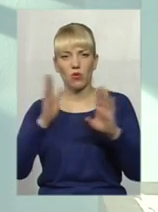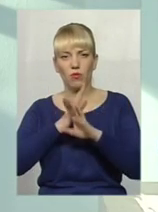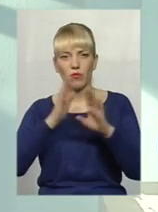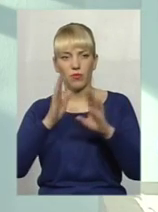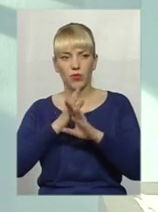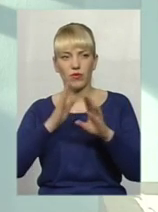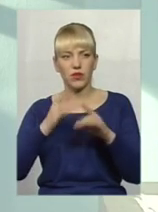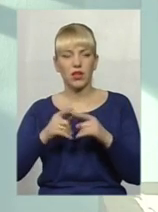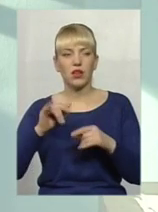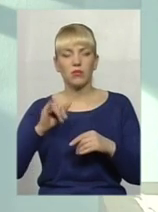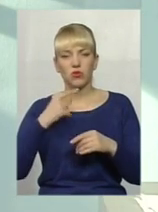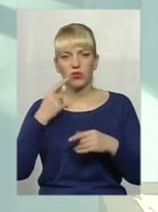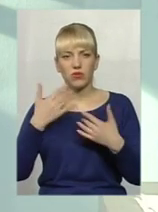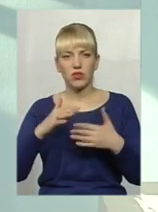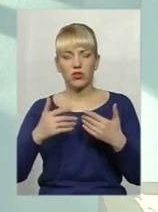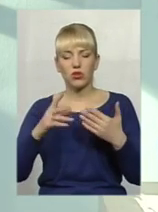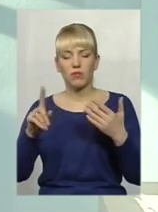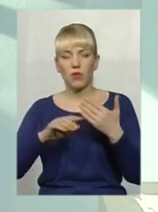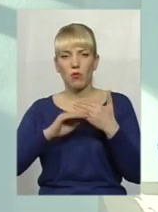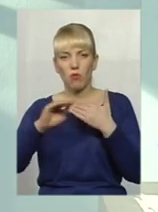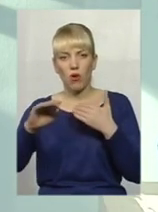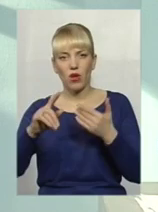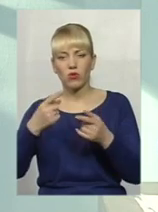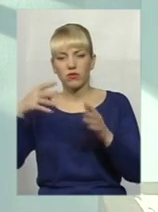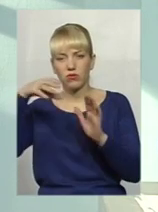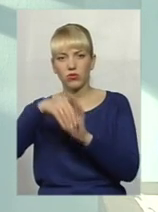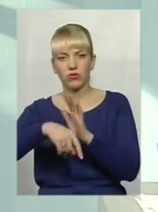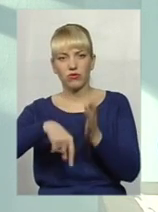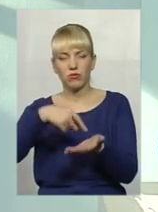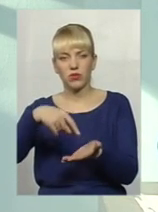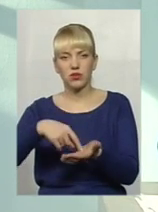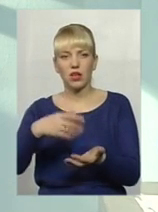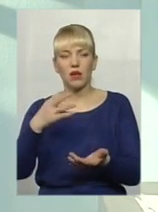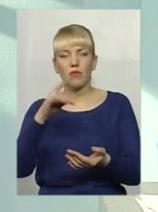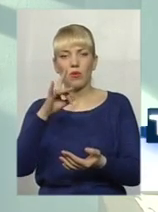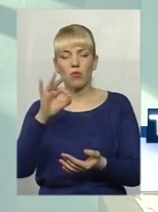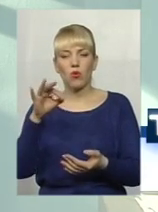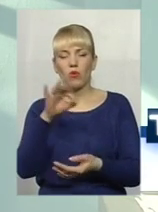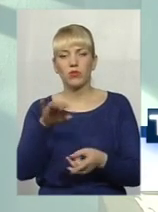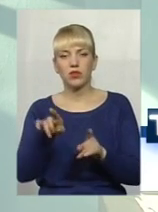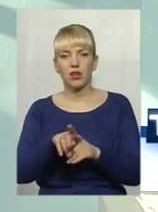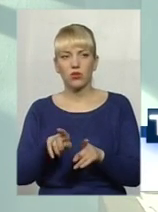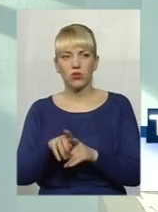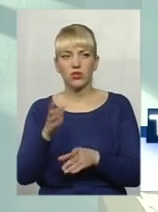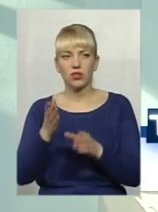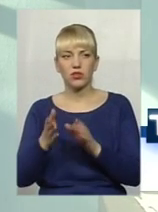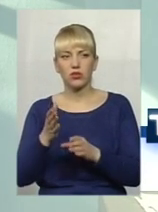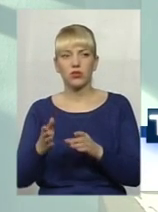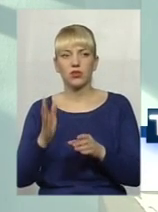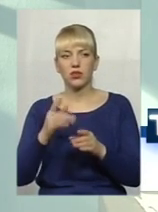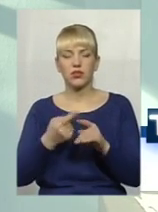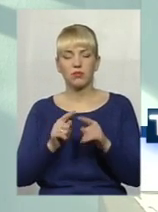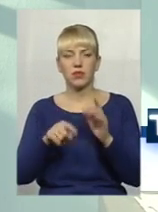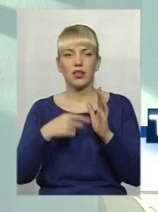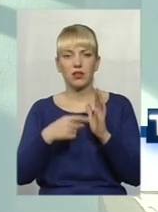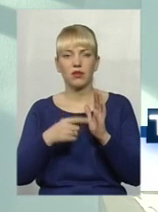як ми вже говорили, що полігон в межах міста, якщо ми говоримо про місто. І про область також, я думаю, що це питання буде